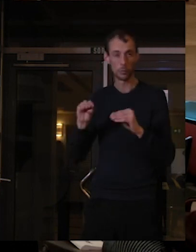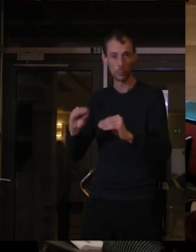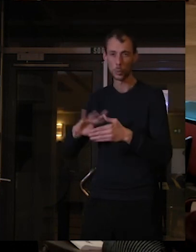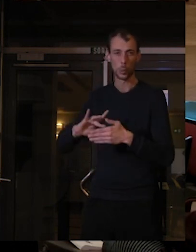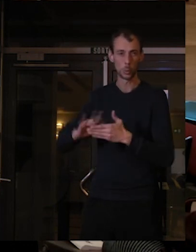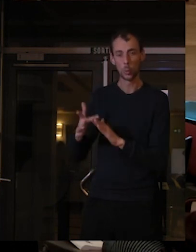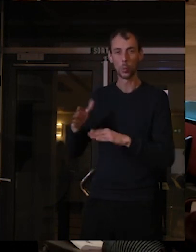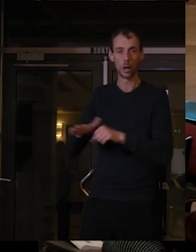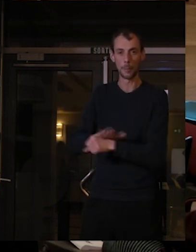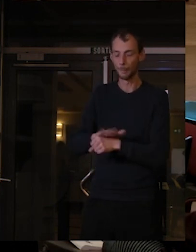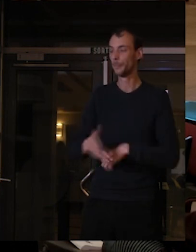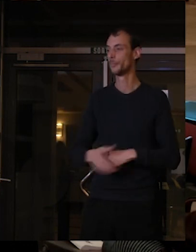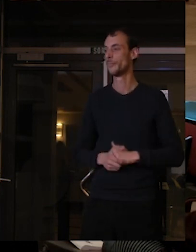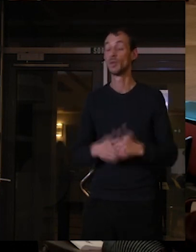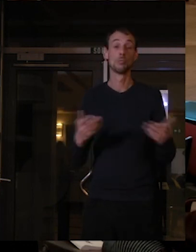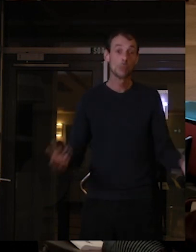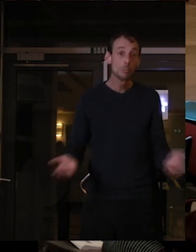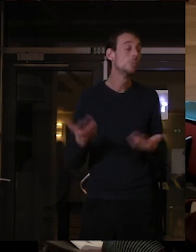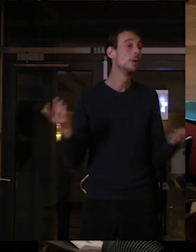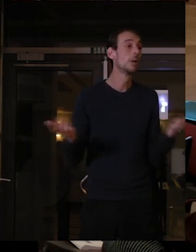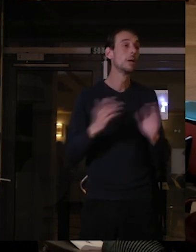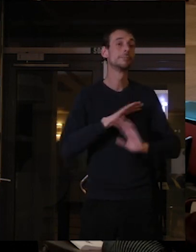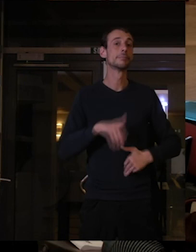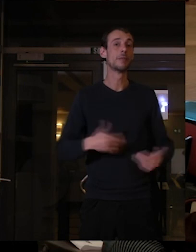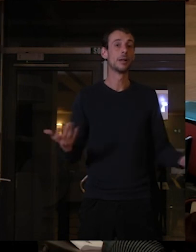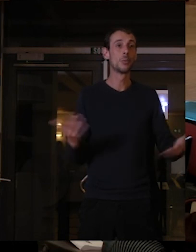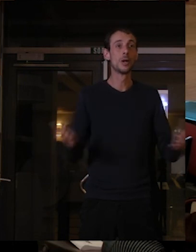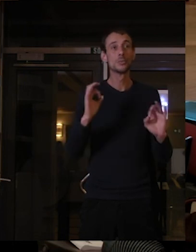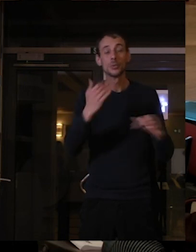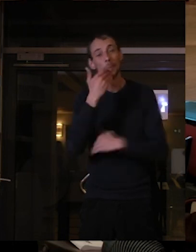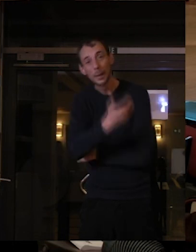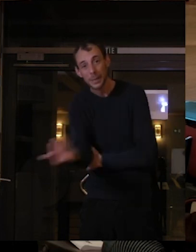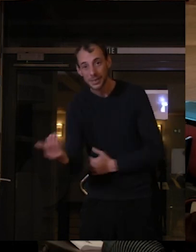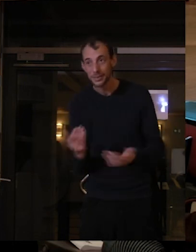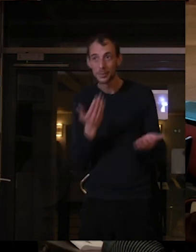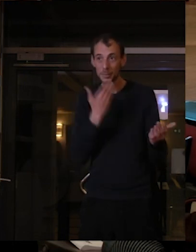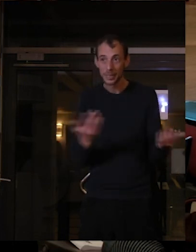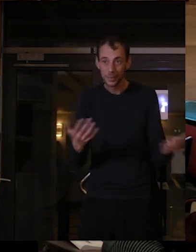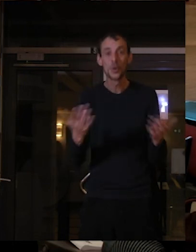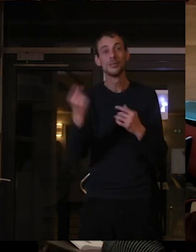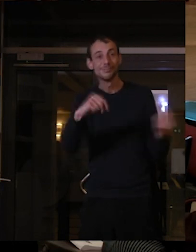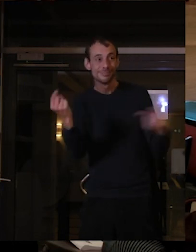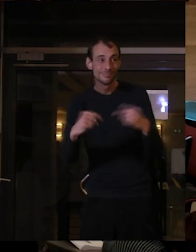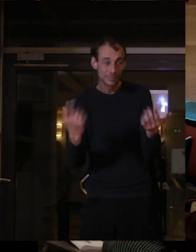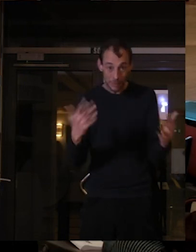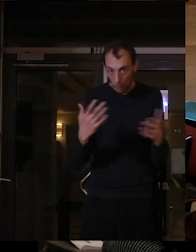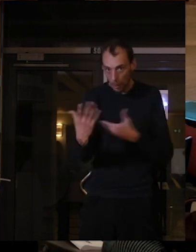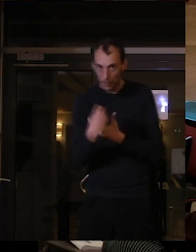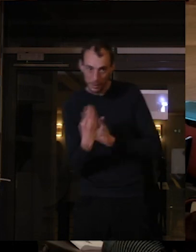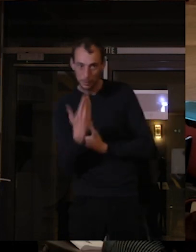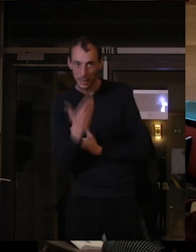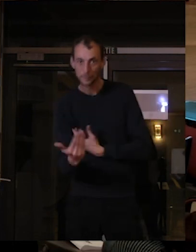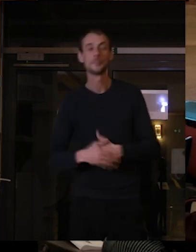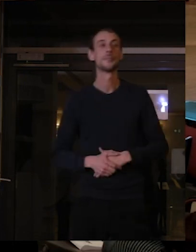fait, je vais terminer juste en vous remerciant déjà à toutes et tous d'être ici présents, d'avoir participé. Bien